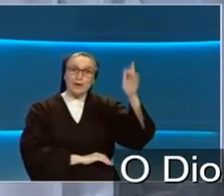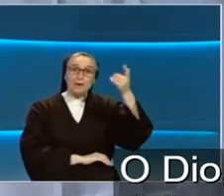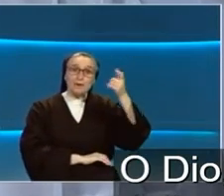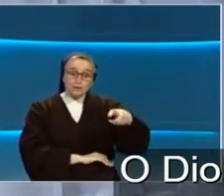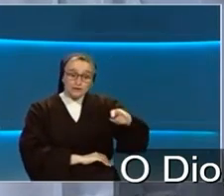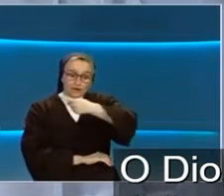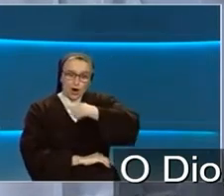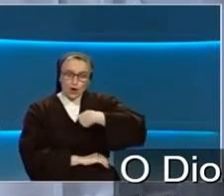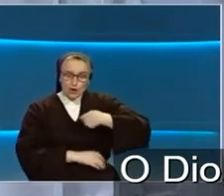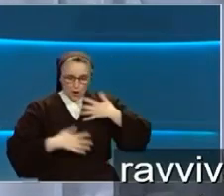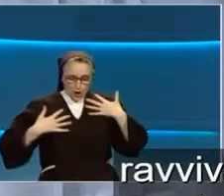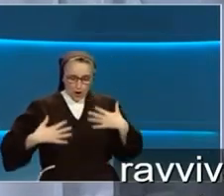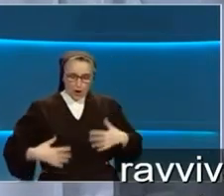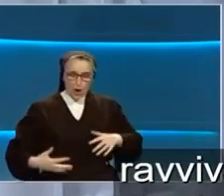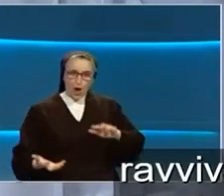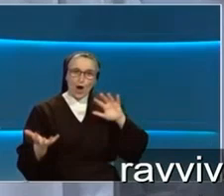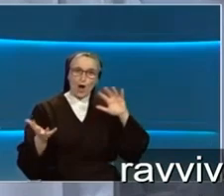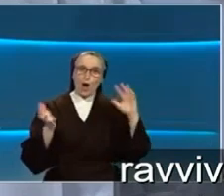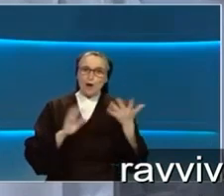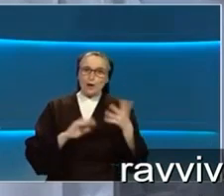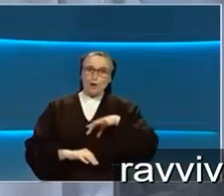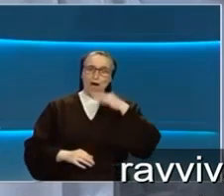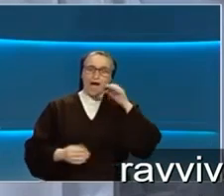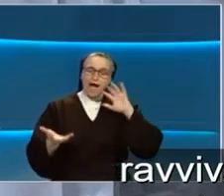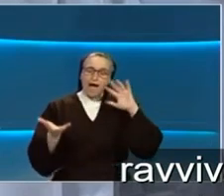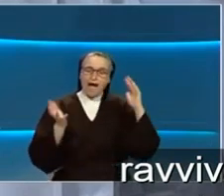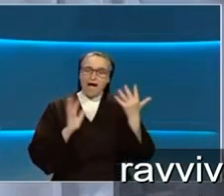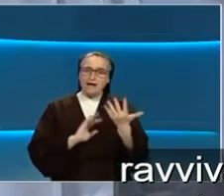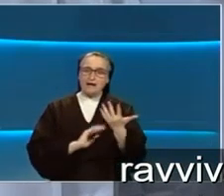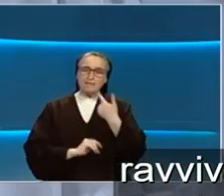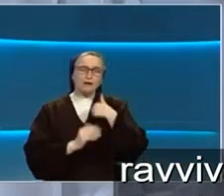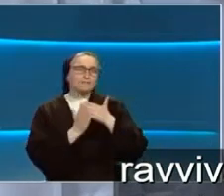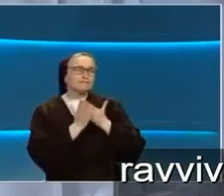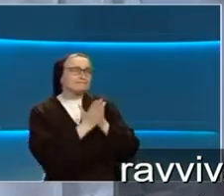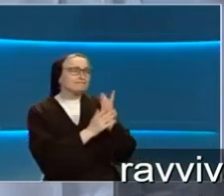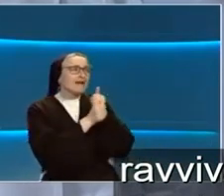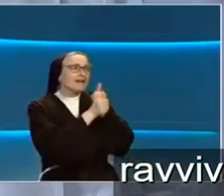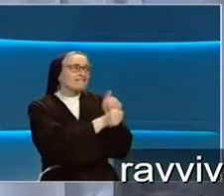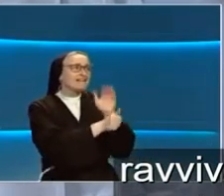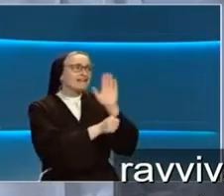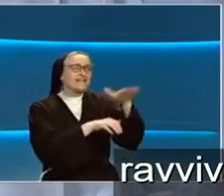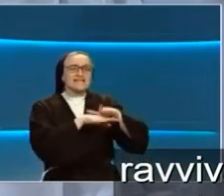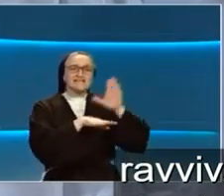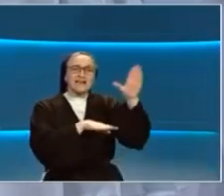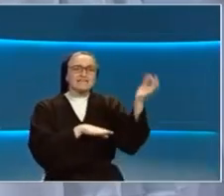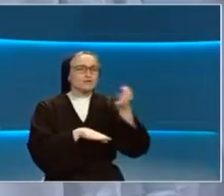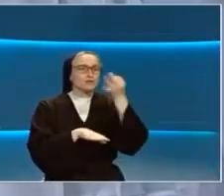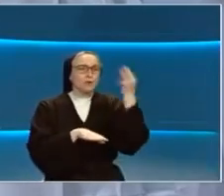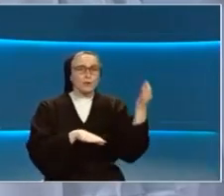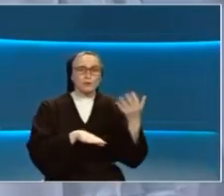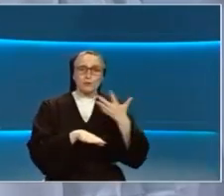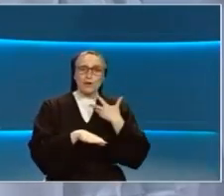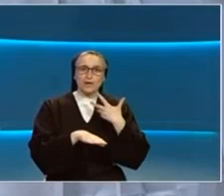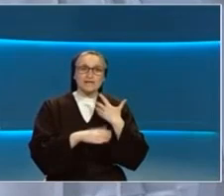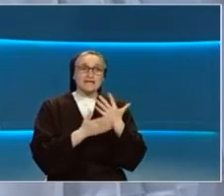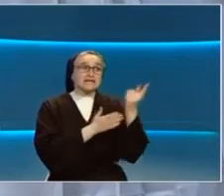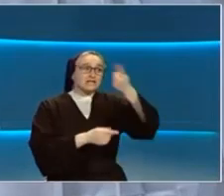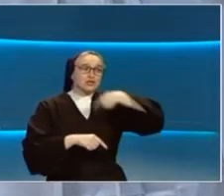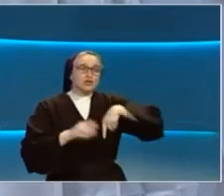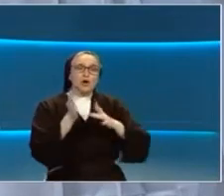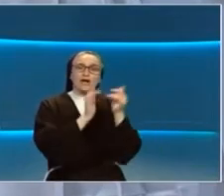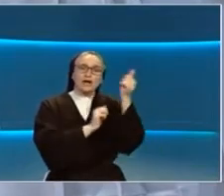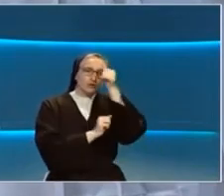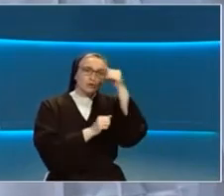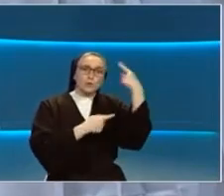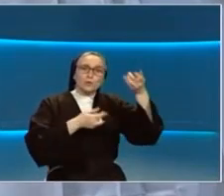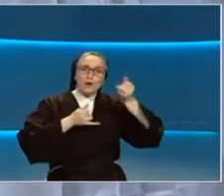renovati, puram tibi exhibeamus servitutem. Per Dominum nostrum, Iesum Christum,